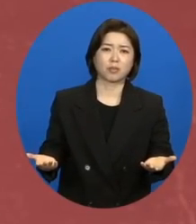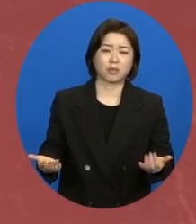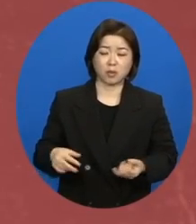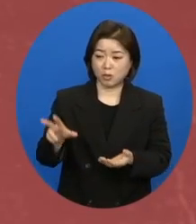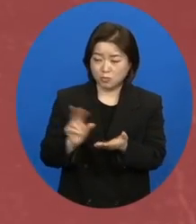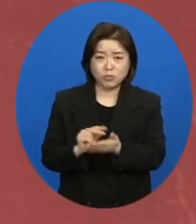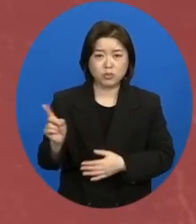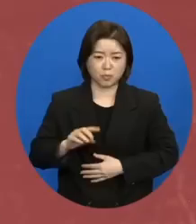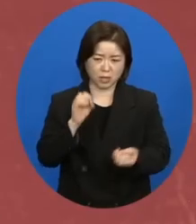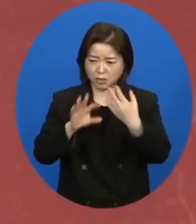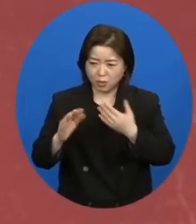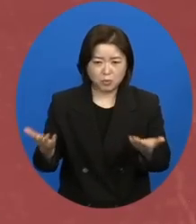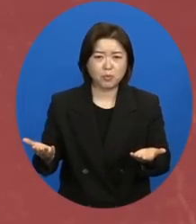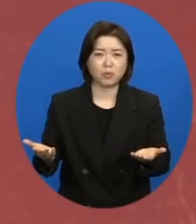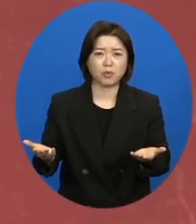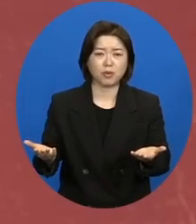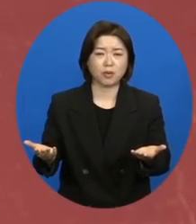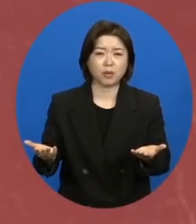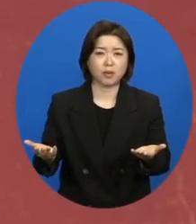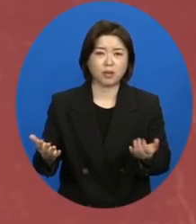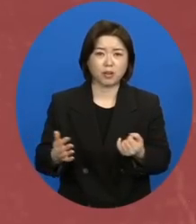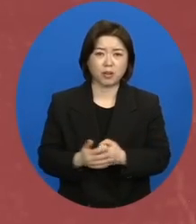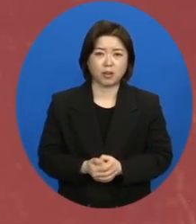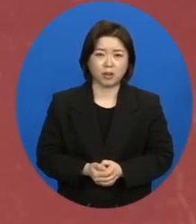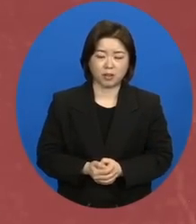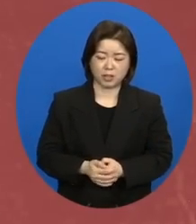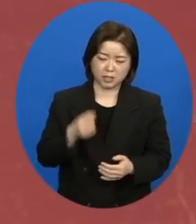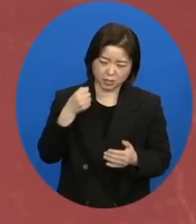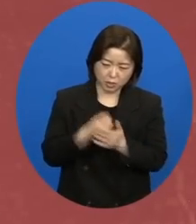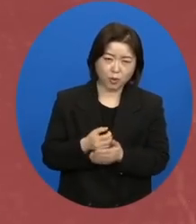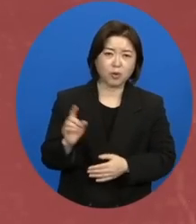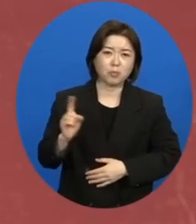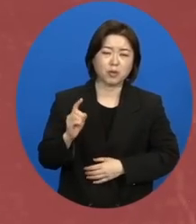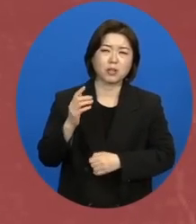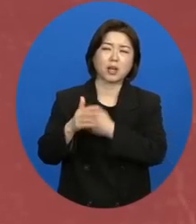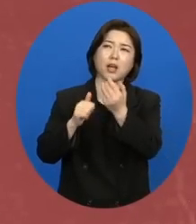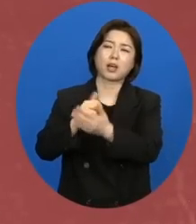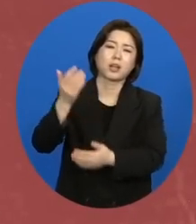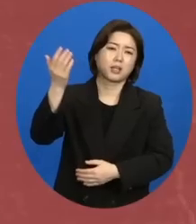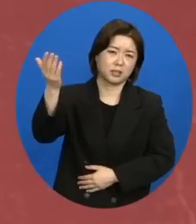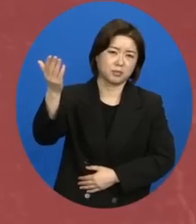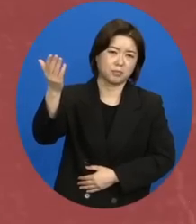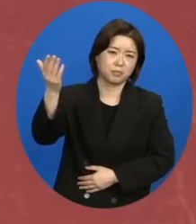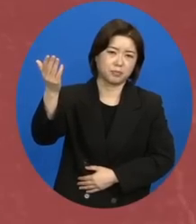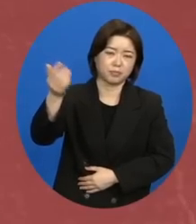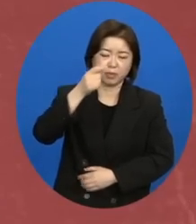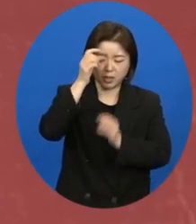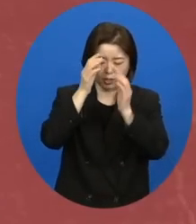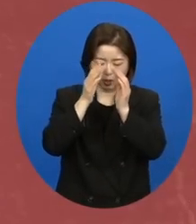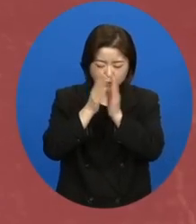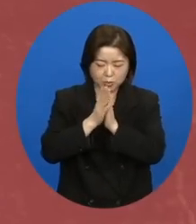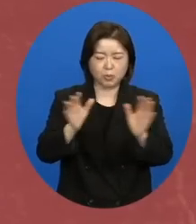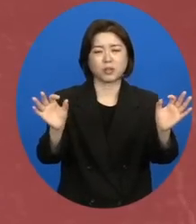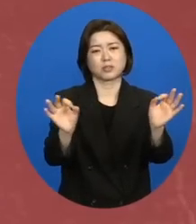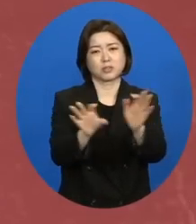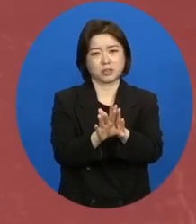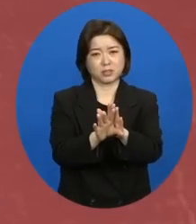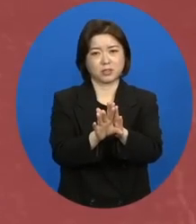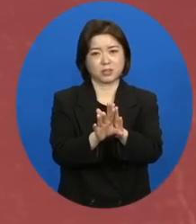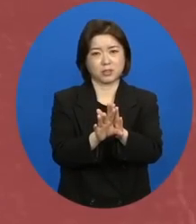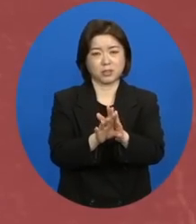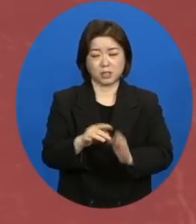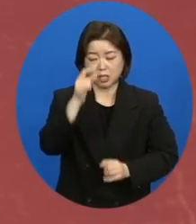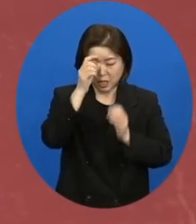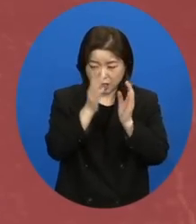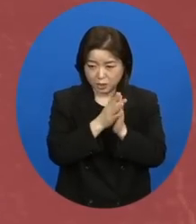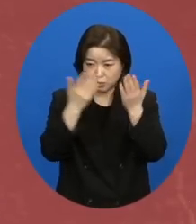문제가 뭐야? 답이 뭐야? 하고 내렸던 결론이 하나입니다. 기도가 멈췄구나.